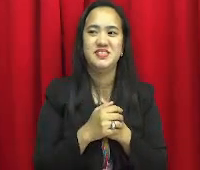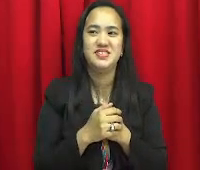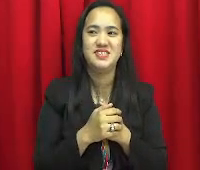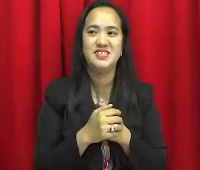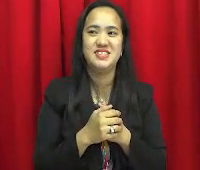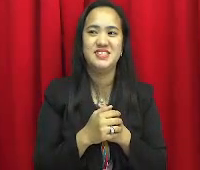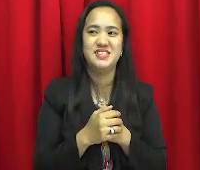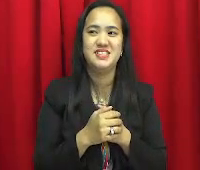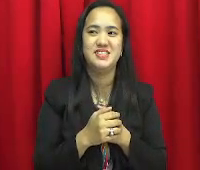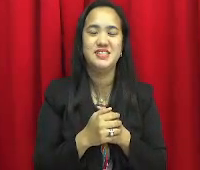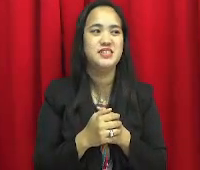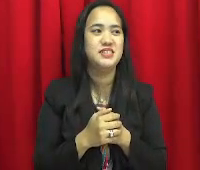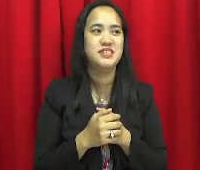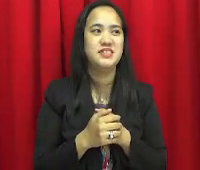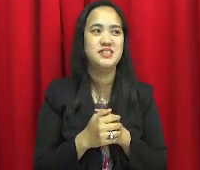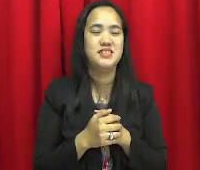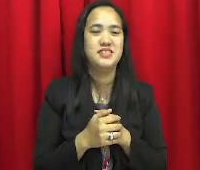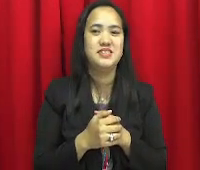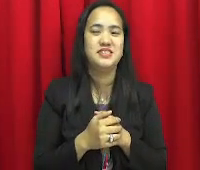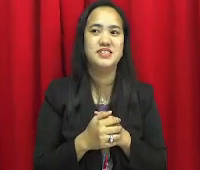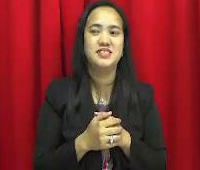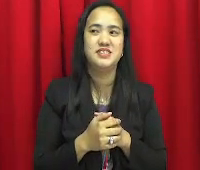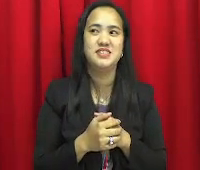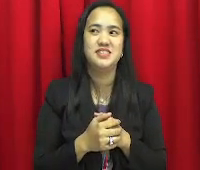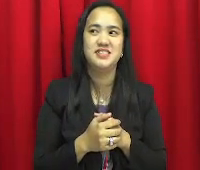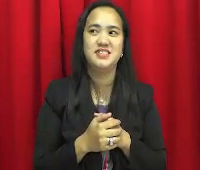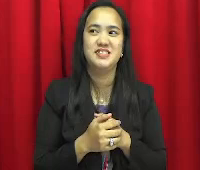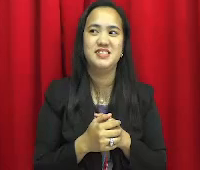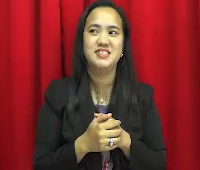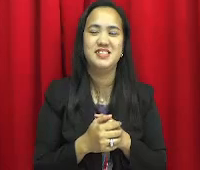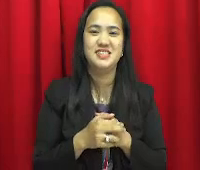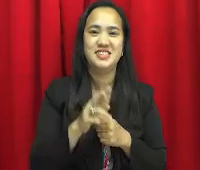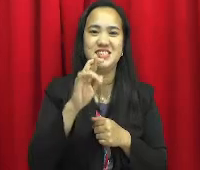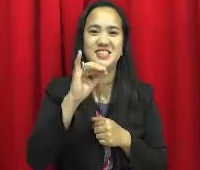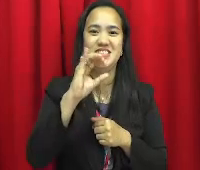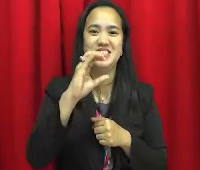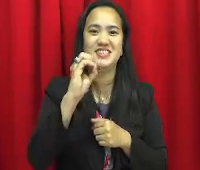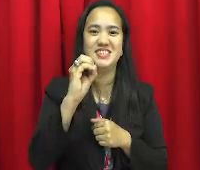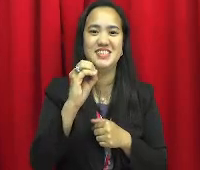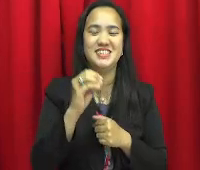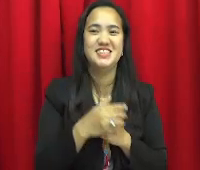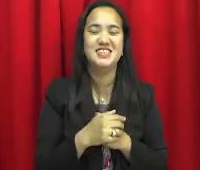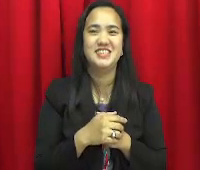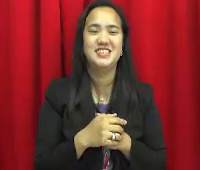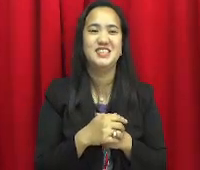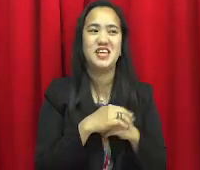Manzano na lang. Kasi yung tatay mo, baka ideklara ko na rin magtrabaho ng kanyang kaligtasan.